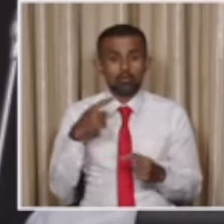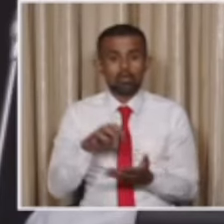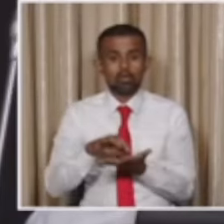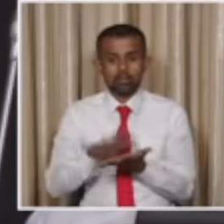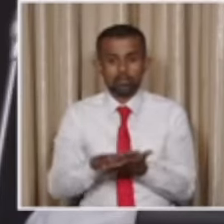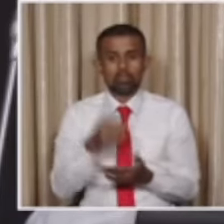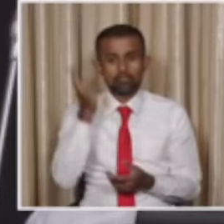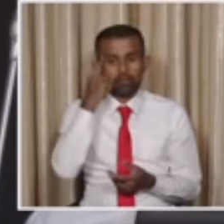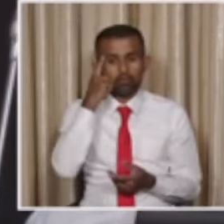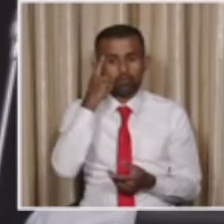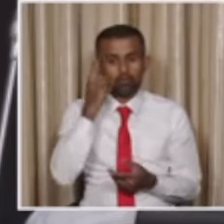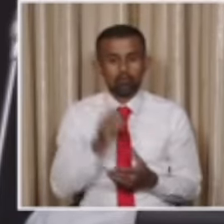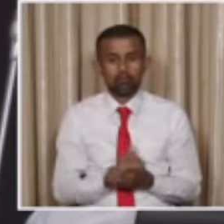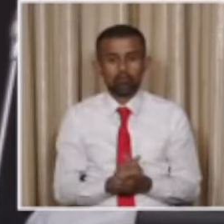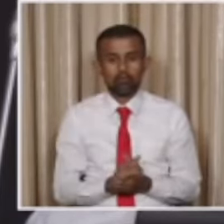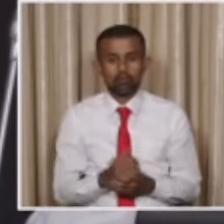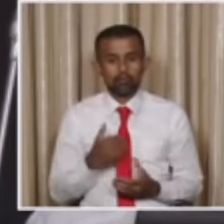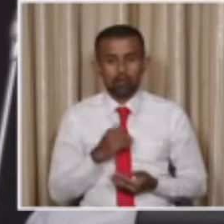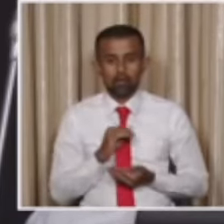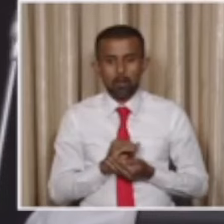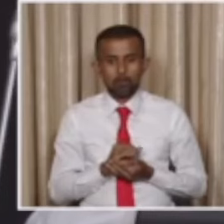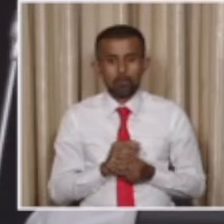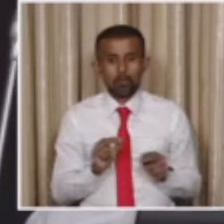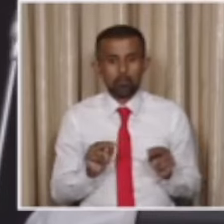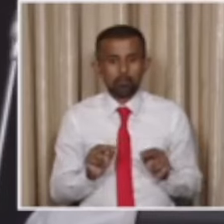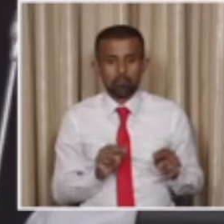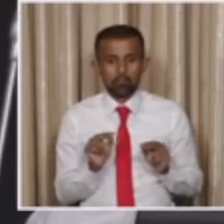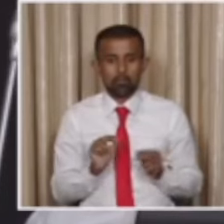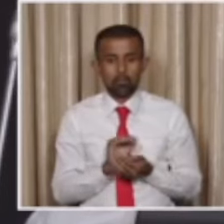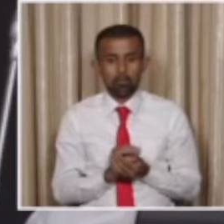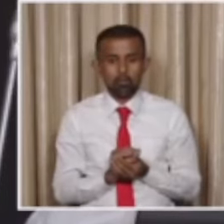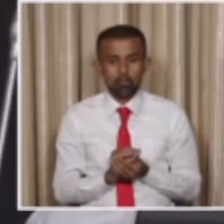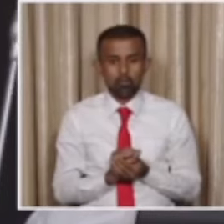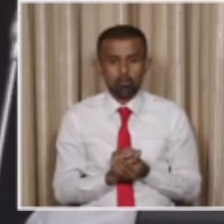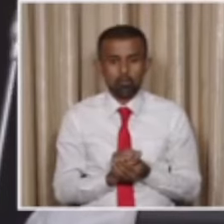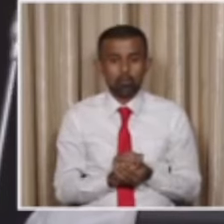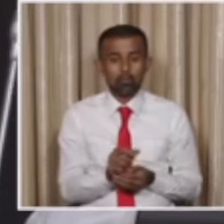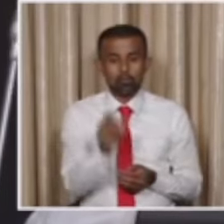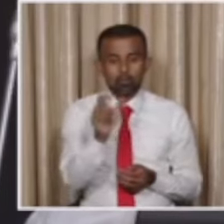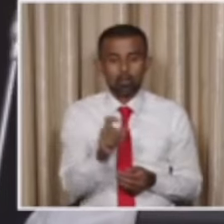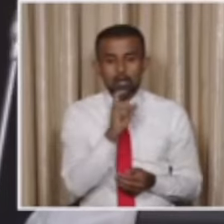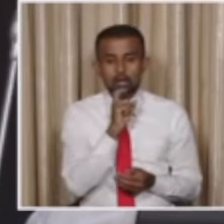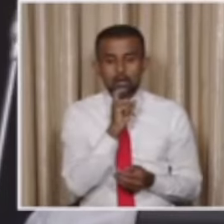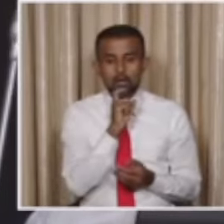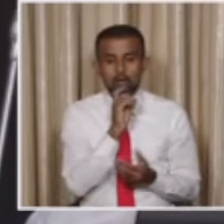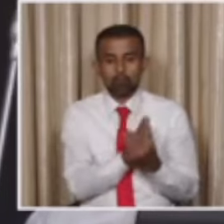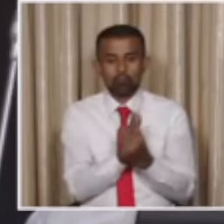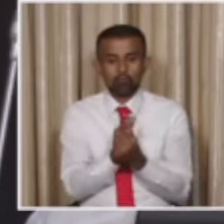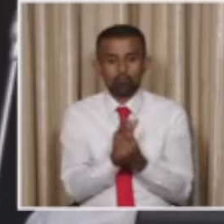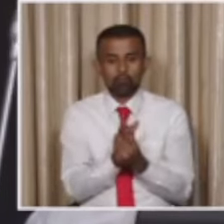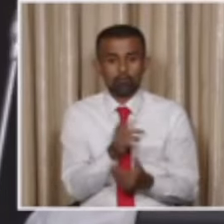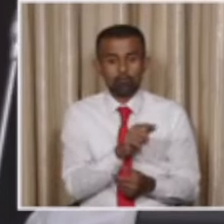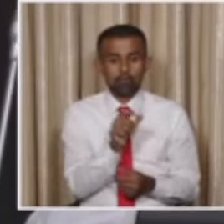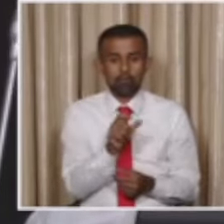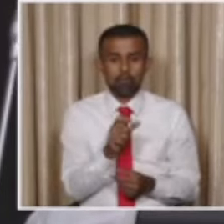කියලා. අපි ළඟ තියෙනවා රෙකෝඩ් කරගත්ත ඒවත්. එතුමා ඔහුගේ නඩුවල සේවාදායකයා